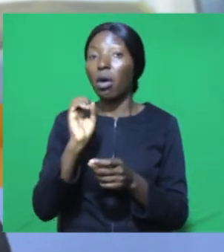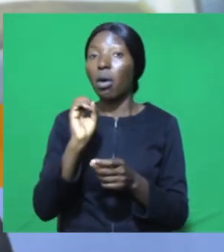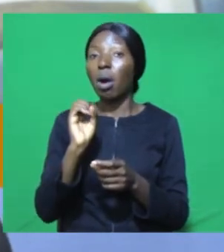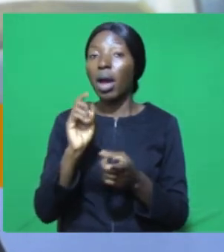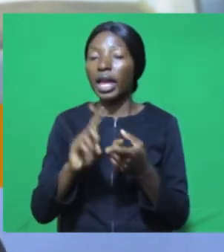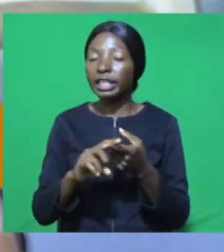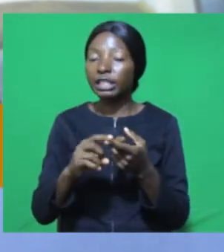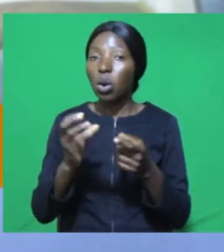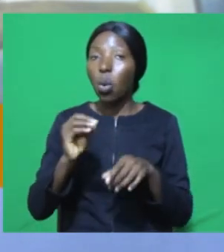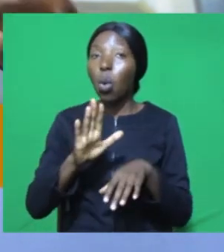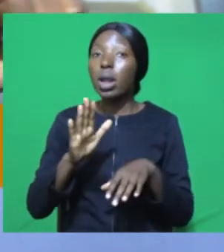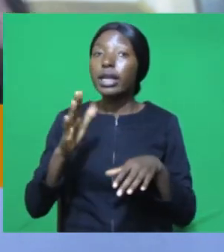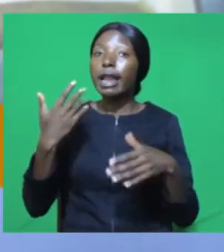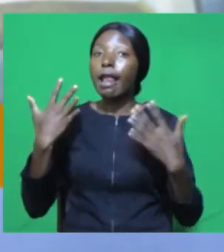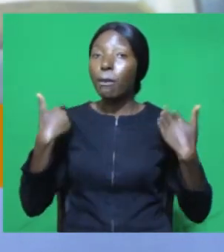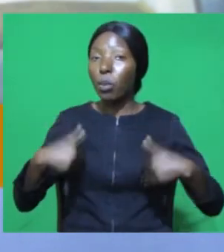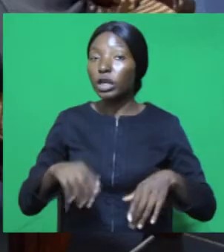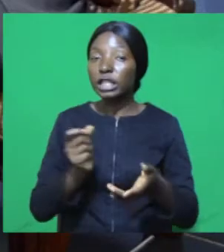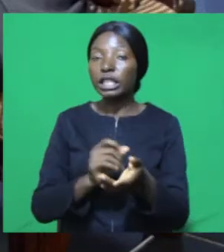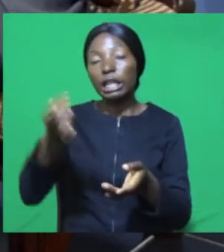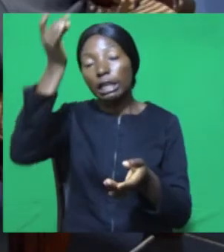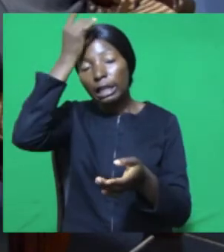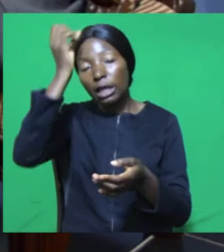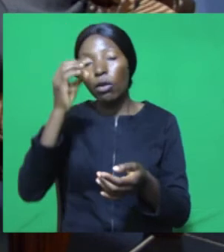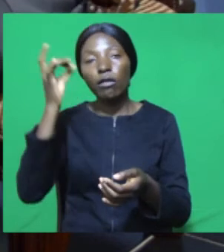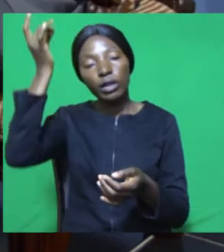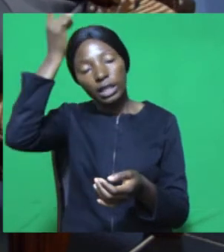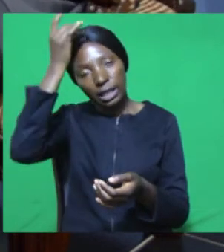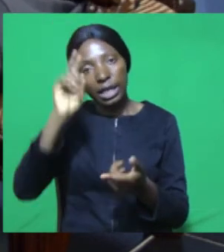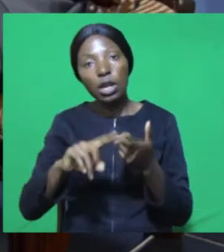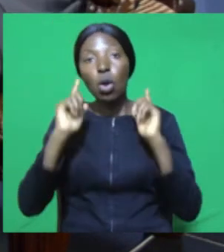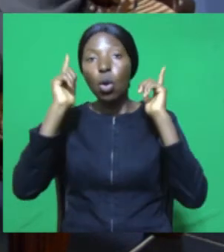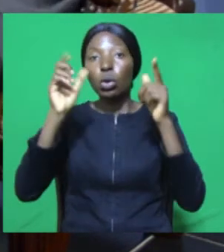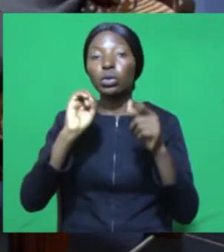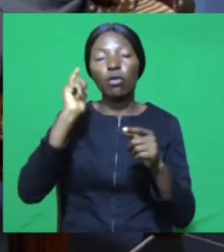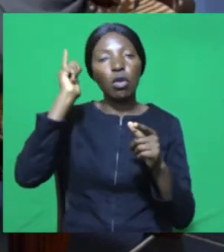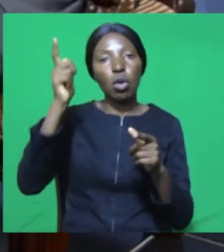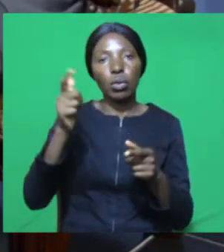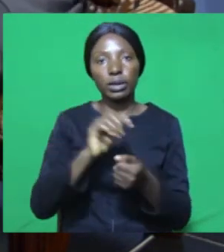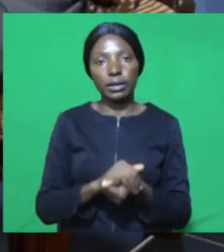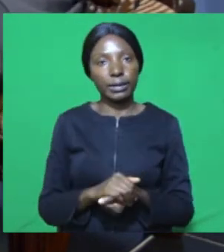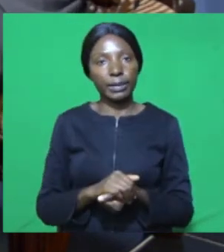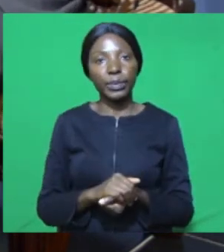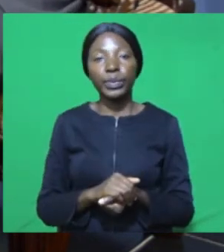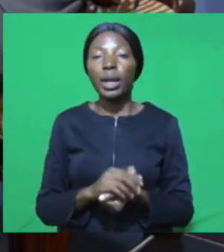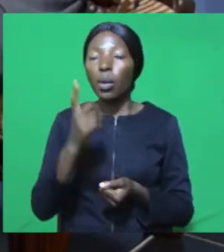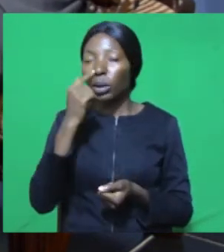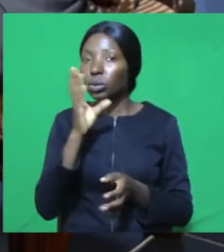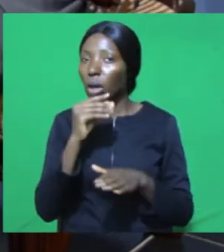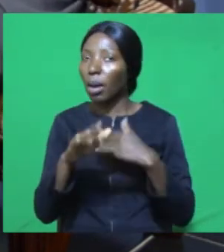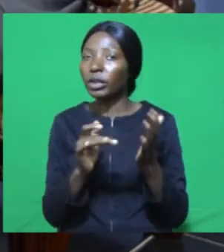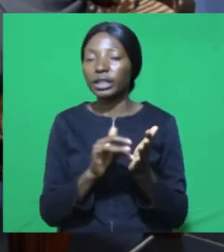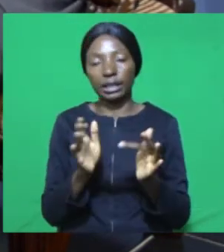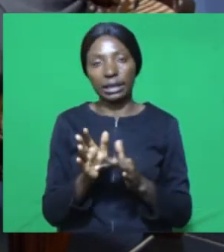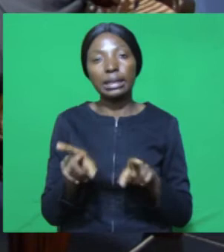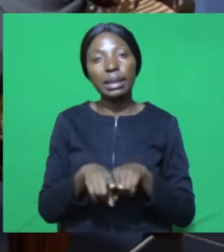nepahembe pake panenge pakanyorwa kuti mambo wamadzimambo naishowa apa mawisa imwe dimension first because kazhinji panotaurwa Jesu